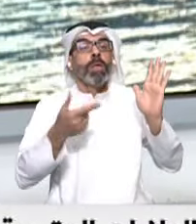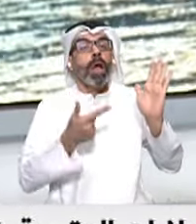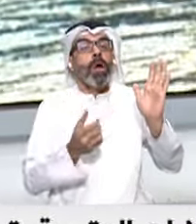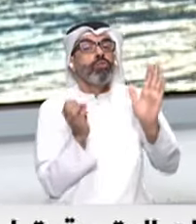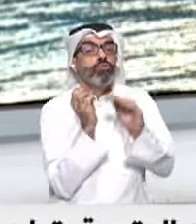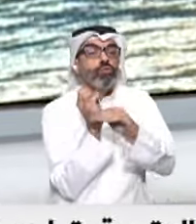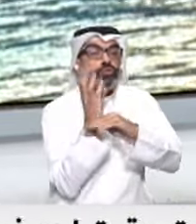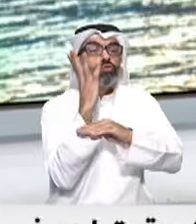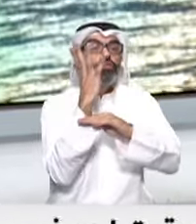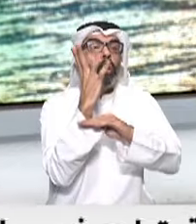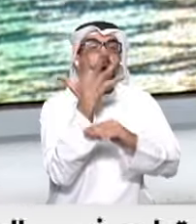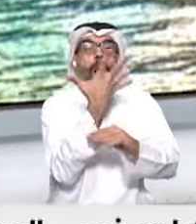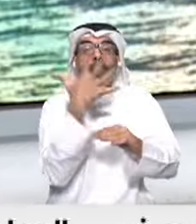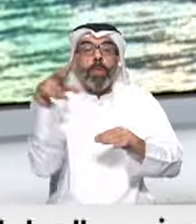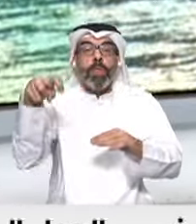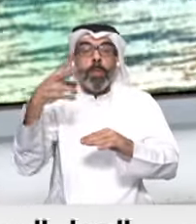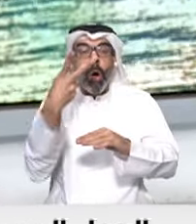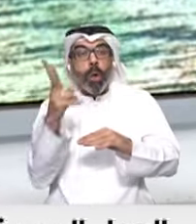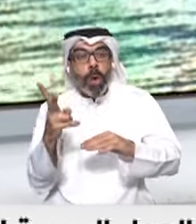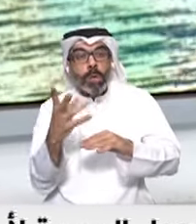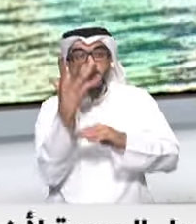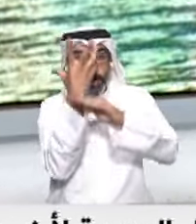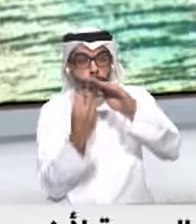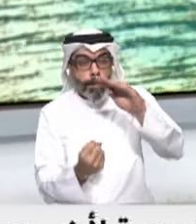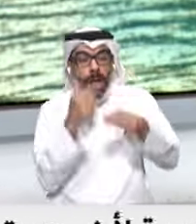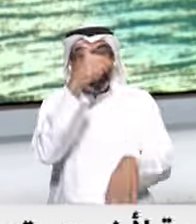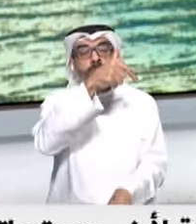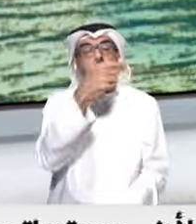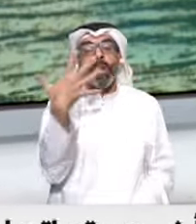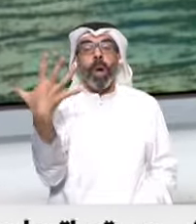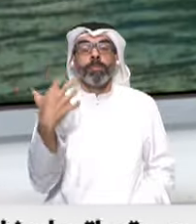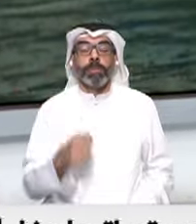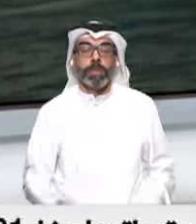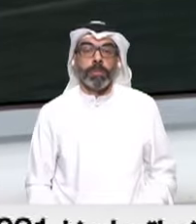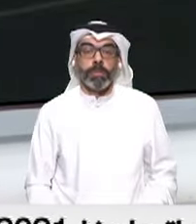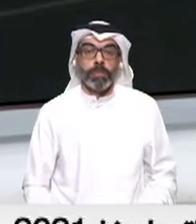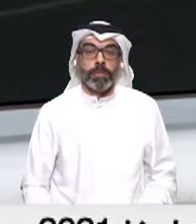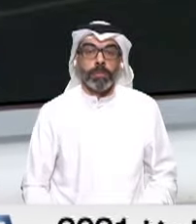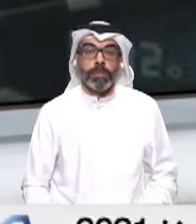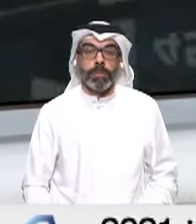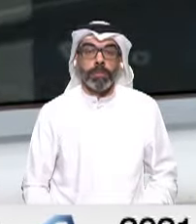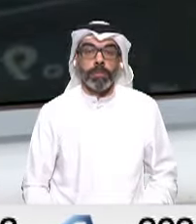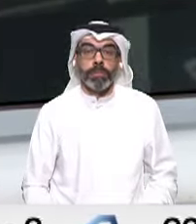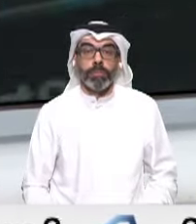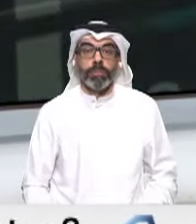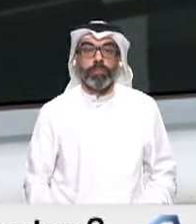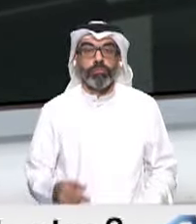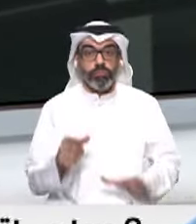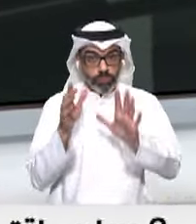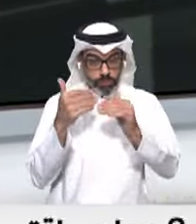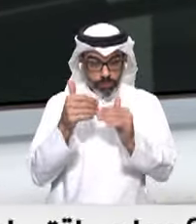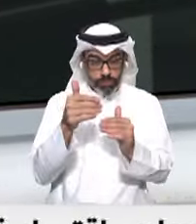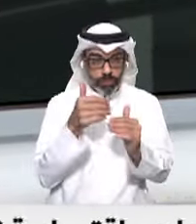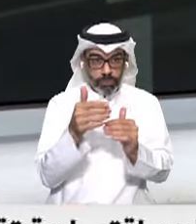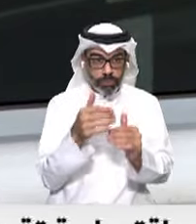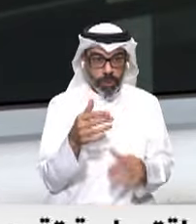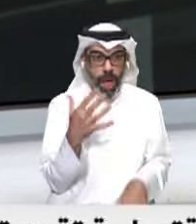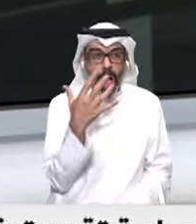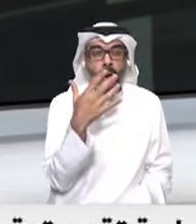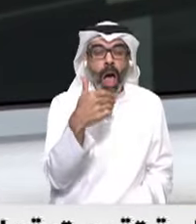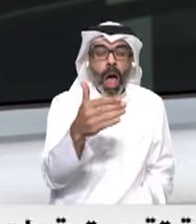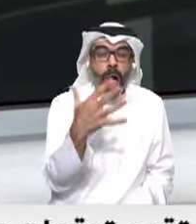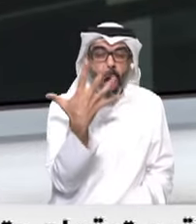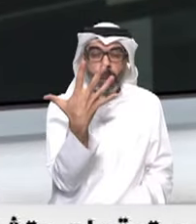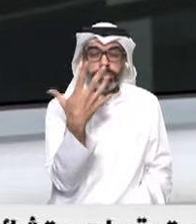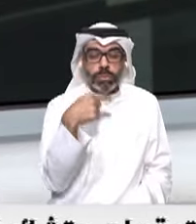528 والمغرب الساعه 6 و5 دقائق اما الطقس المتوقع باذن الله خلال الايام